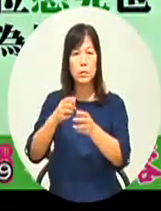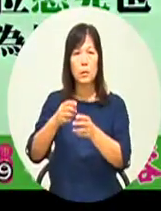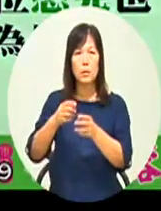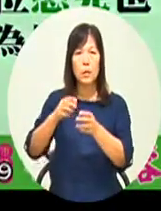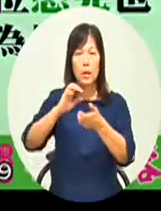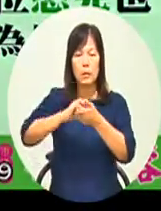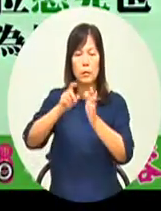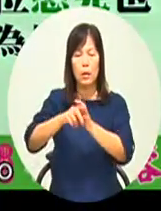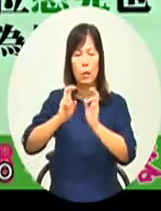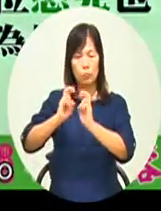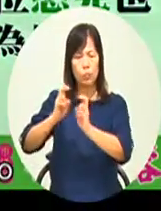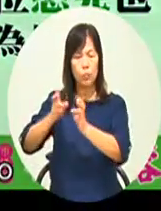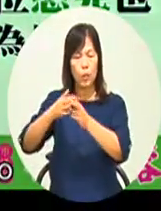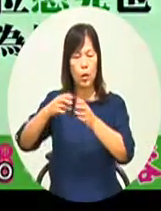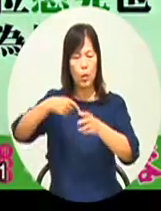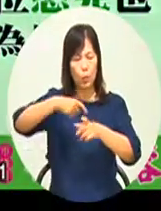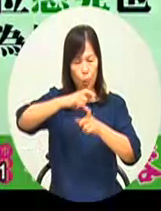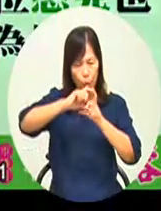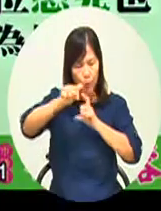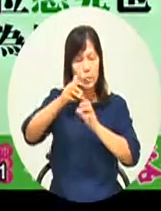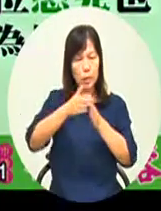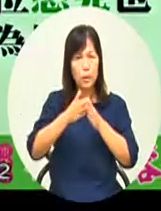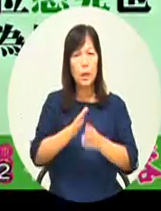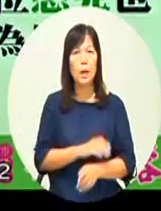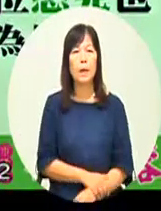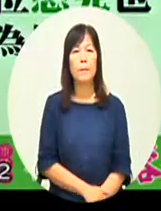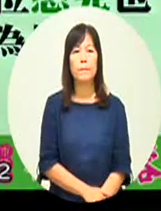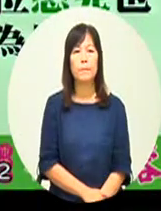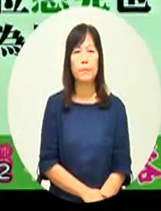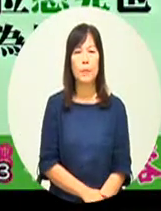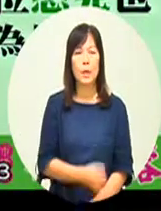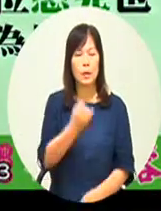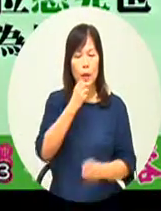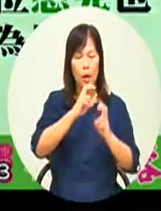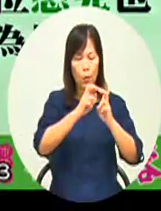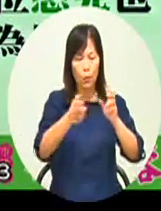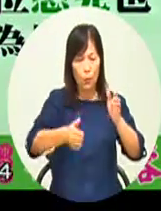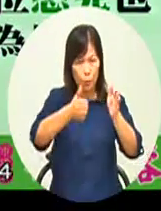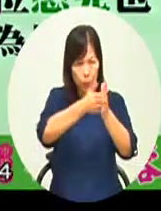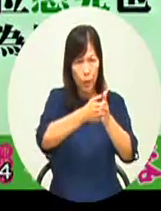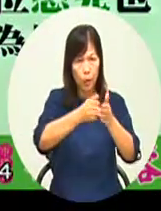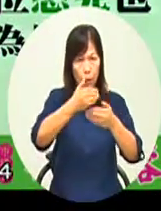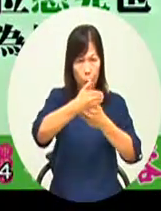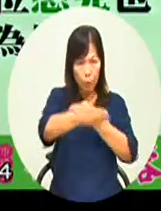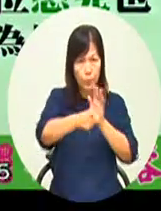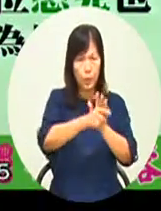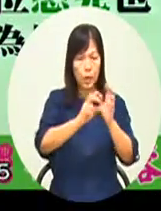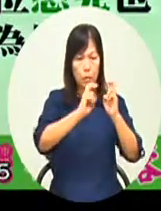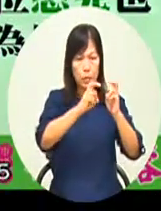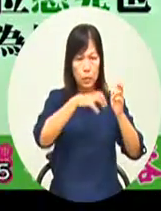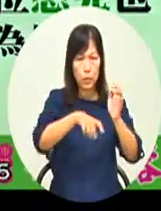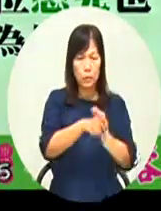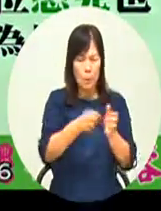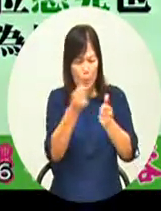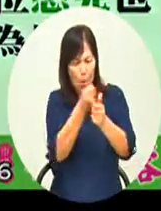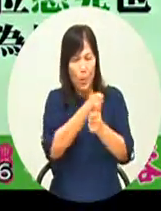捷运到他家。在搭捷运的过程当中，在车厢里头被